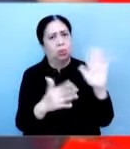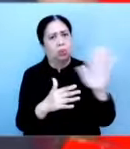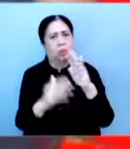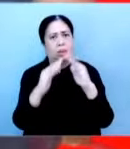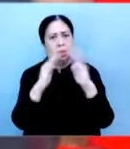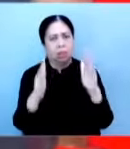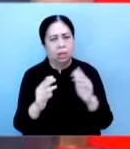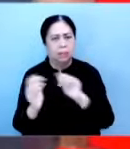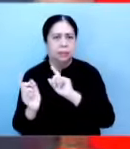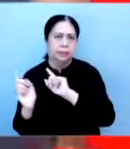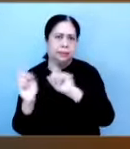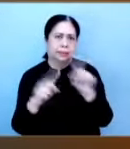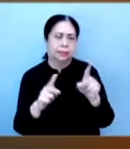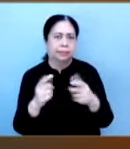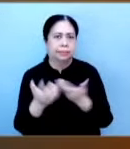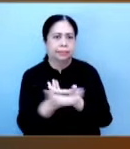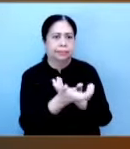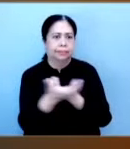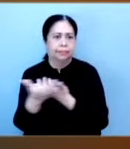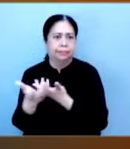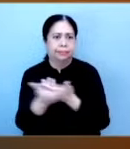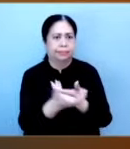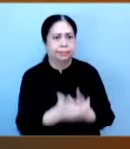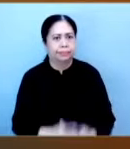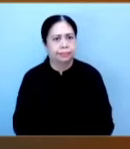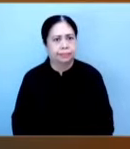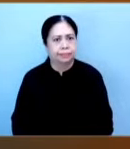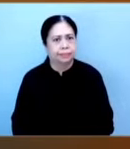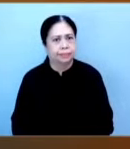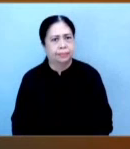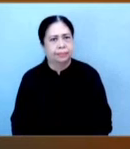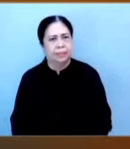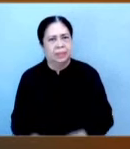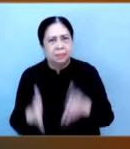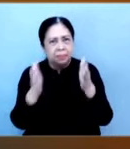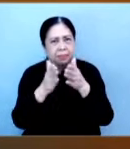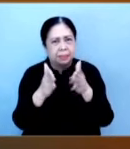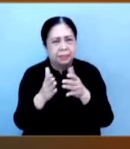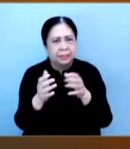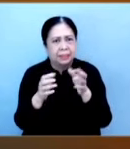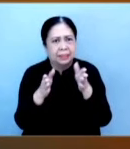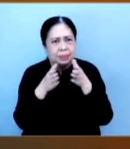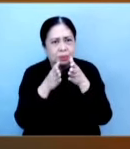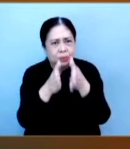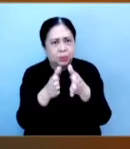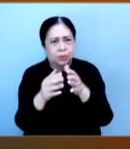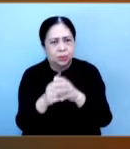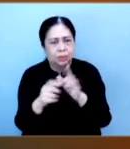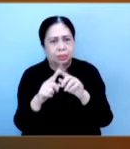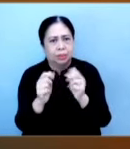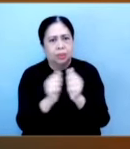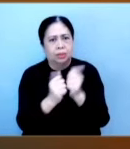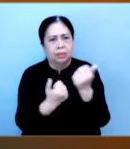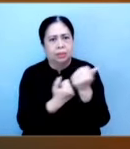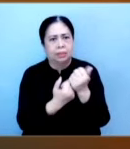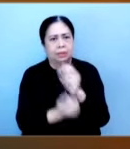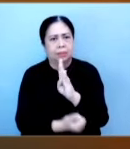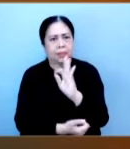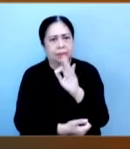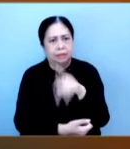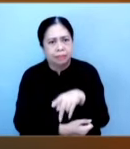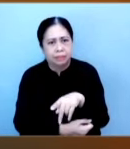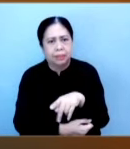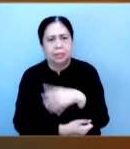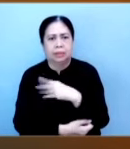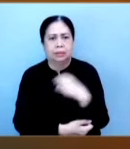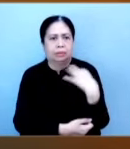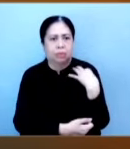rumesponde ang mga bumbero po inita natin sa loob pero sa pagtutulungan po ng Bureau fire at ng mga volunteers napasok po agad